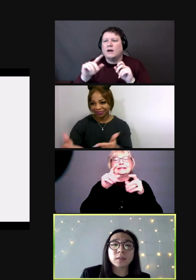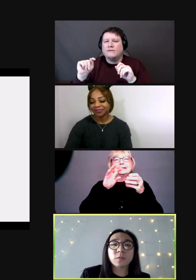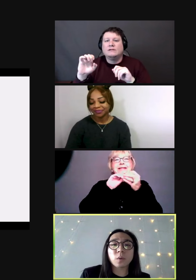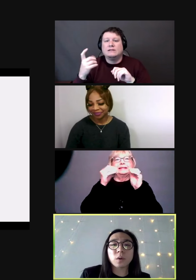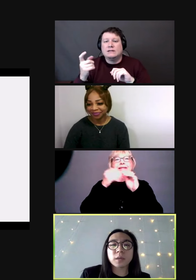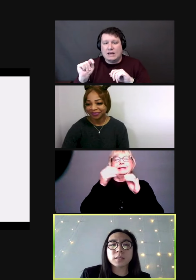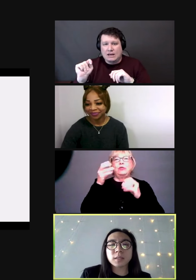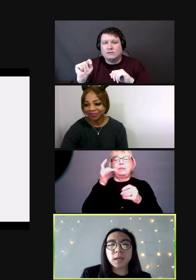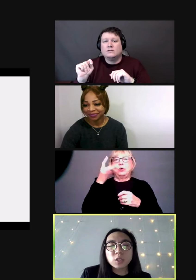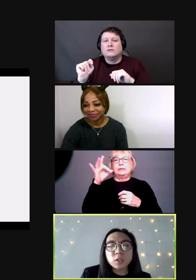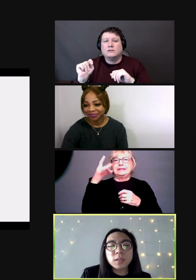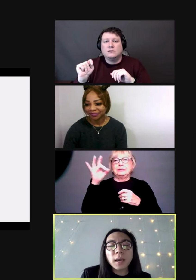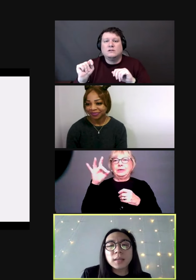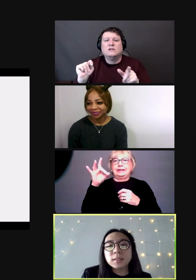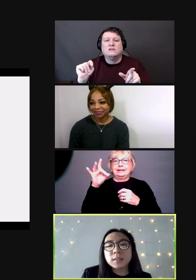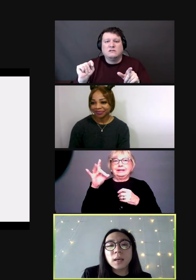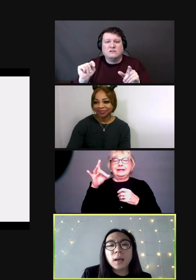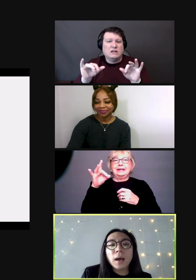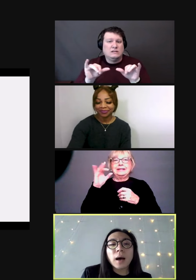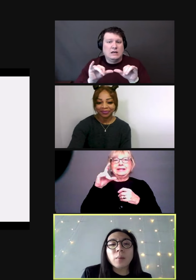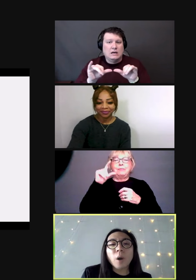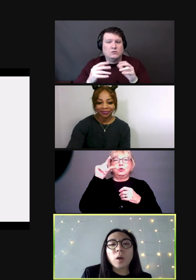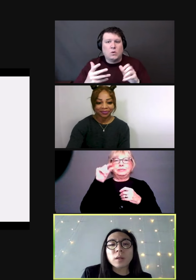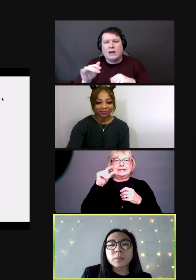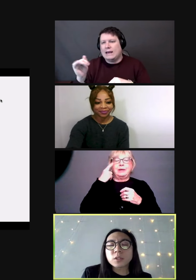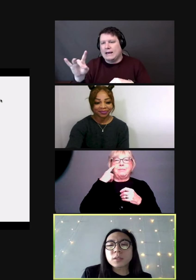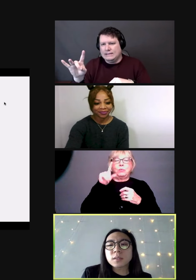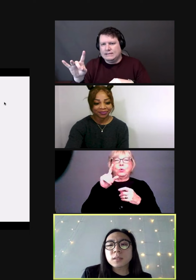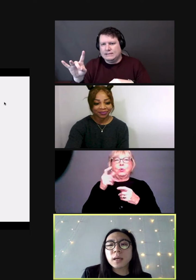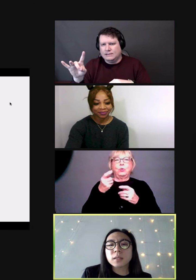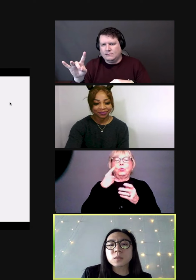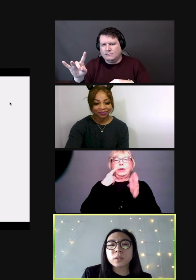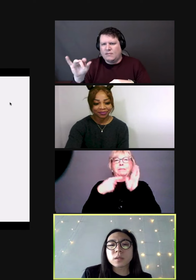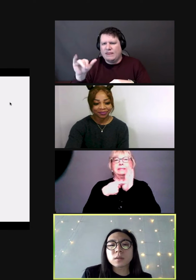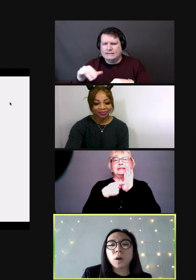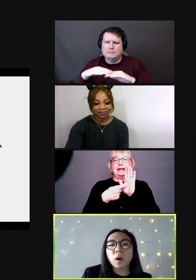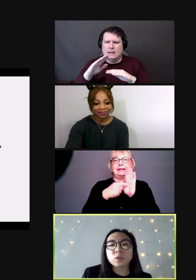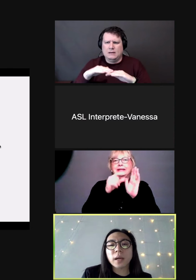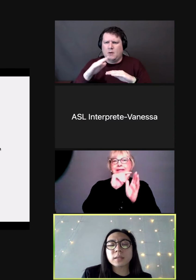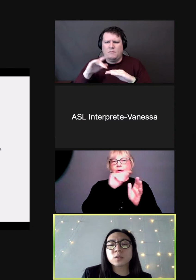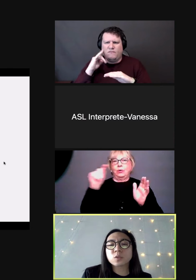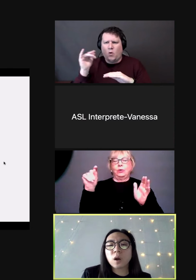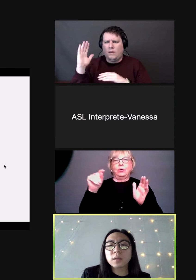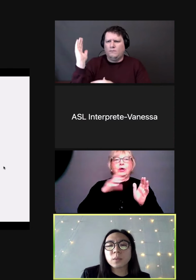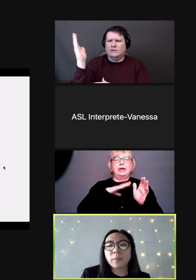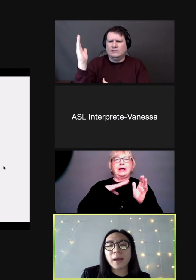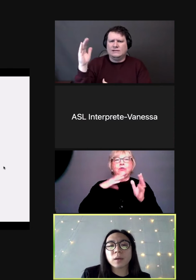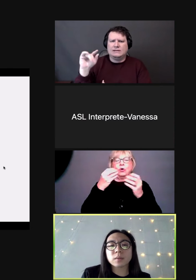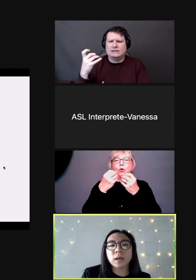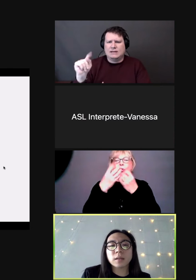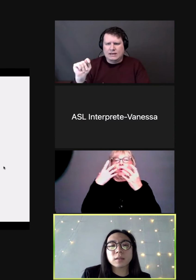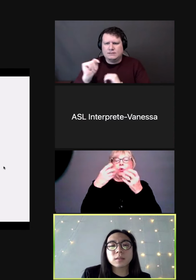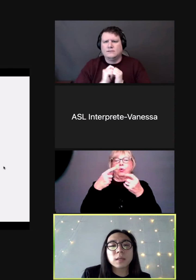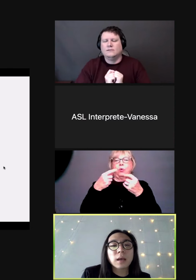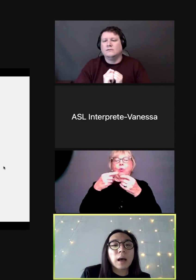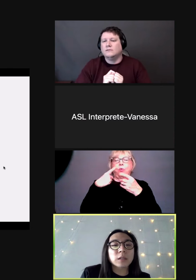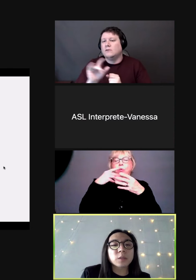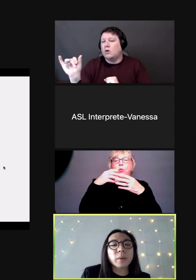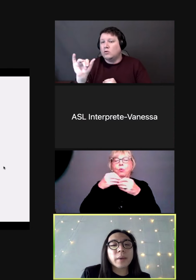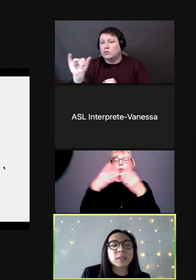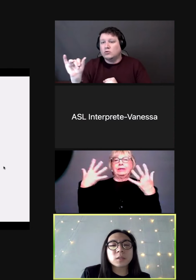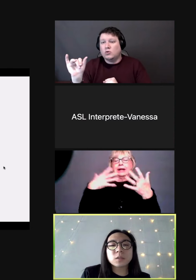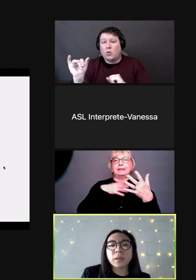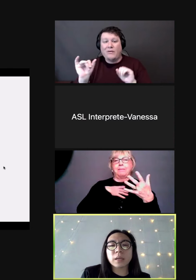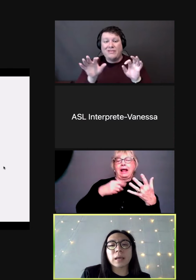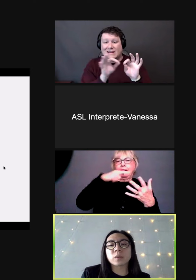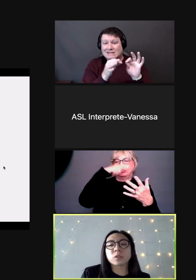18, c'est la taille minimale pour le texte de présentation. Il y a un contraste prononcé entre les images, le texte et